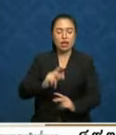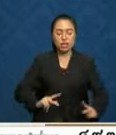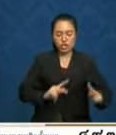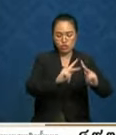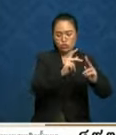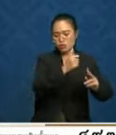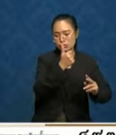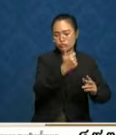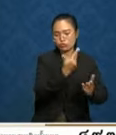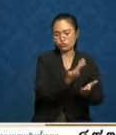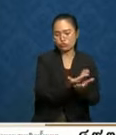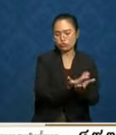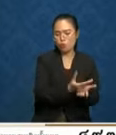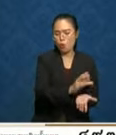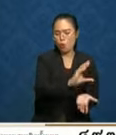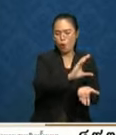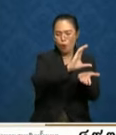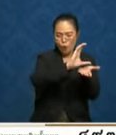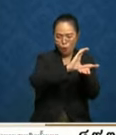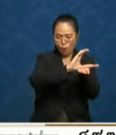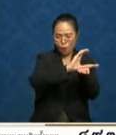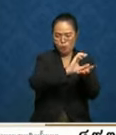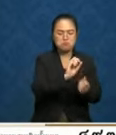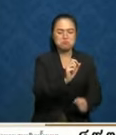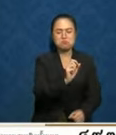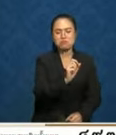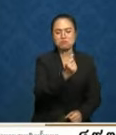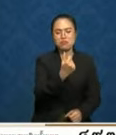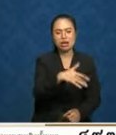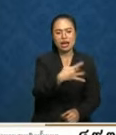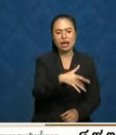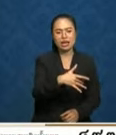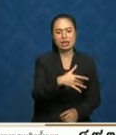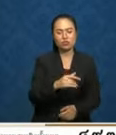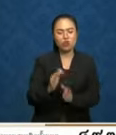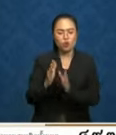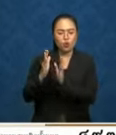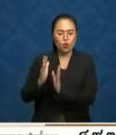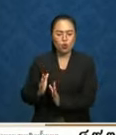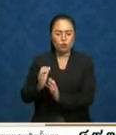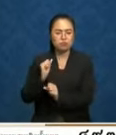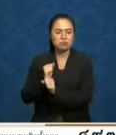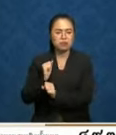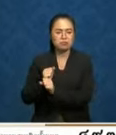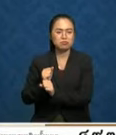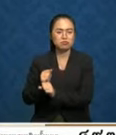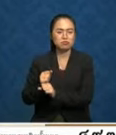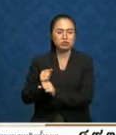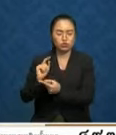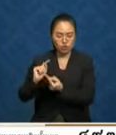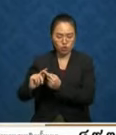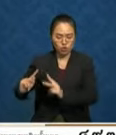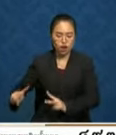68 67ท่านไปดูเลยไม่มีกระทรวงไหนที่ลดงบประมาณด้านกำลังพลลงแต่กระทรวงกลาโหม